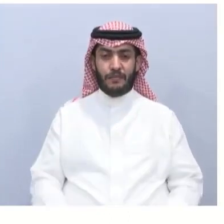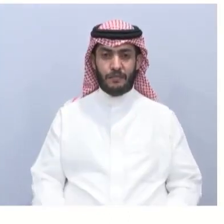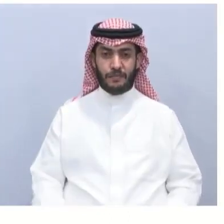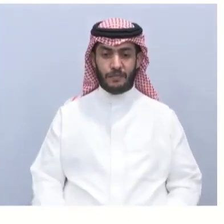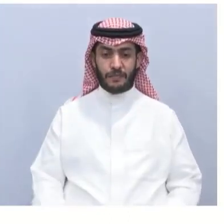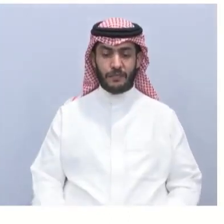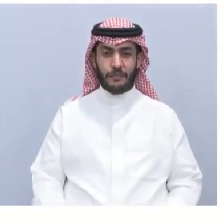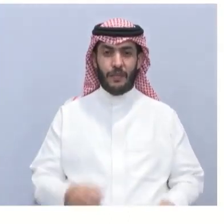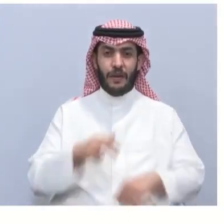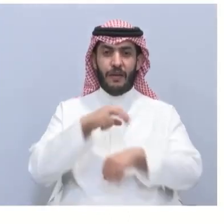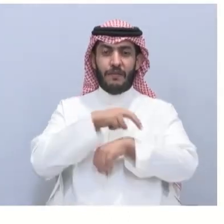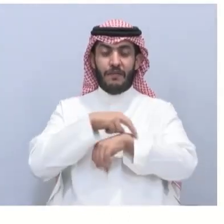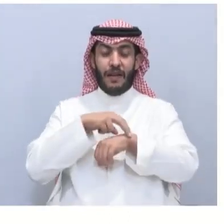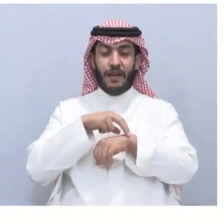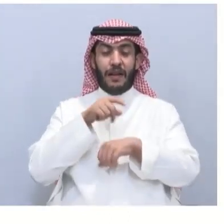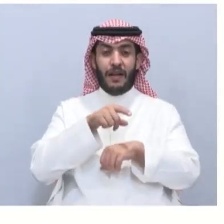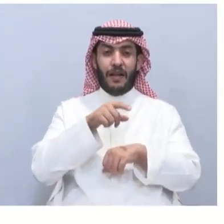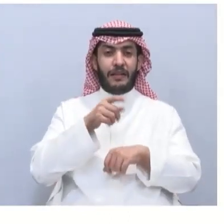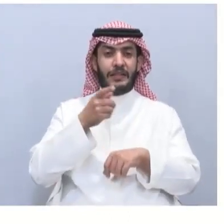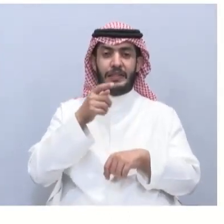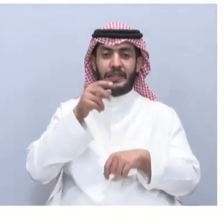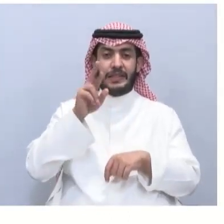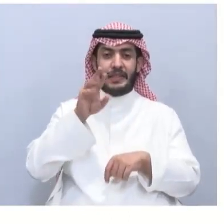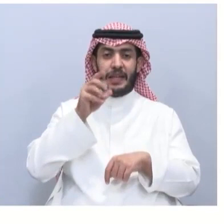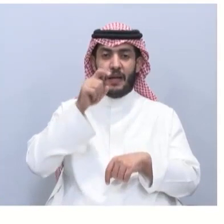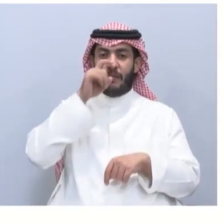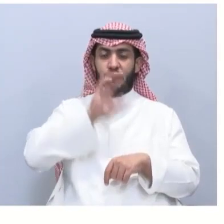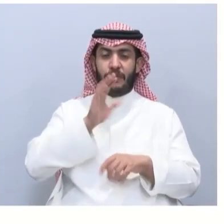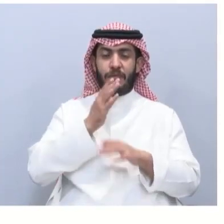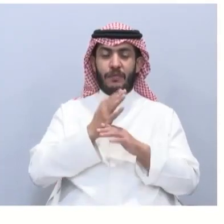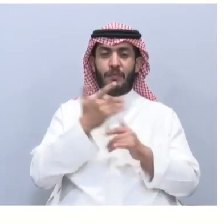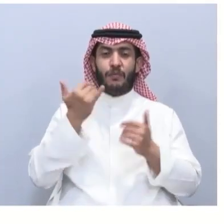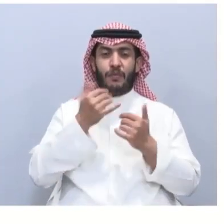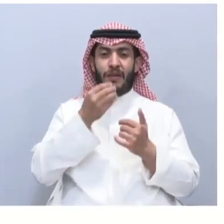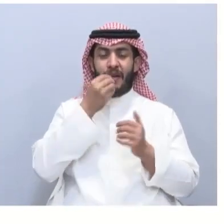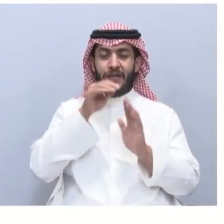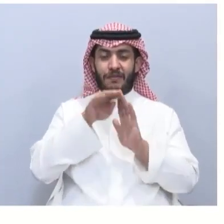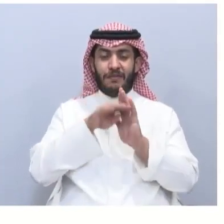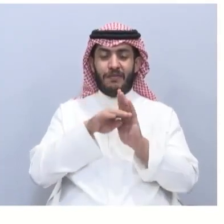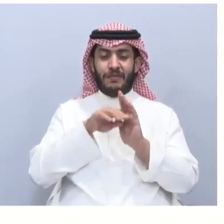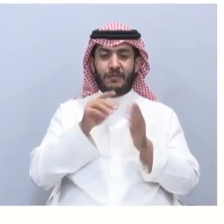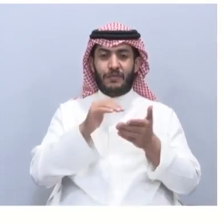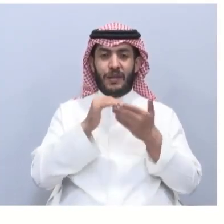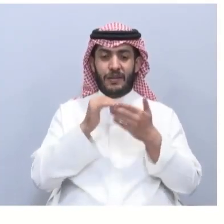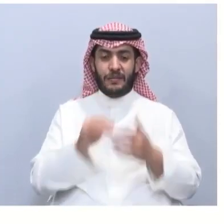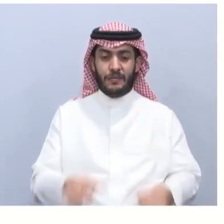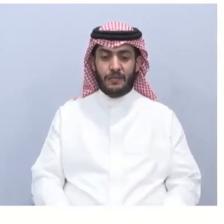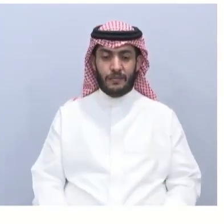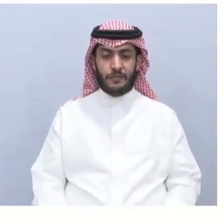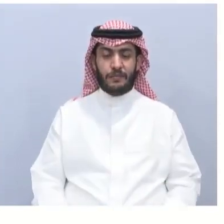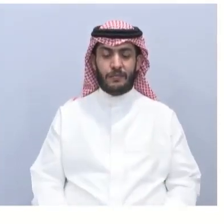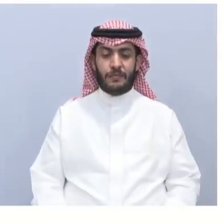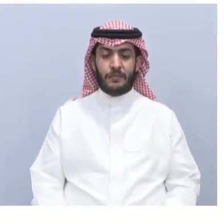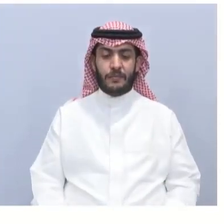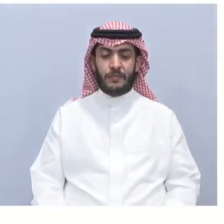الفقير لا تطلب منه هذه الزكاه لماذا لانه هو من يحتاج من يساعده زكاه الاموال